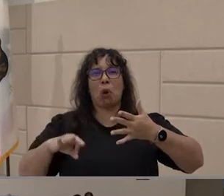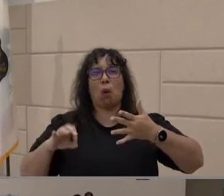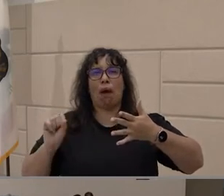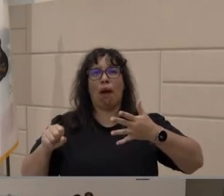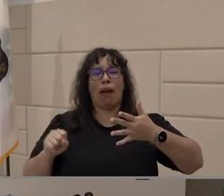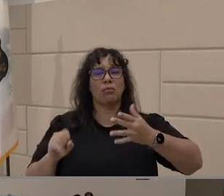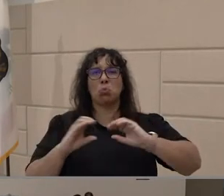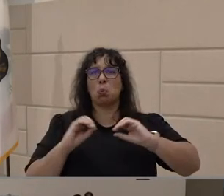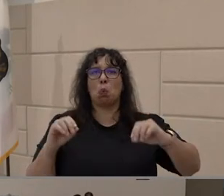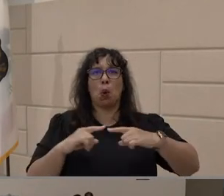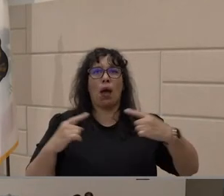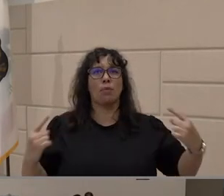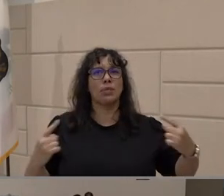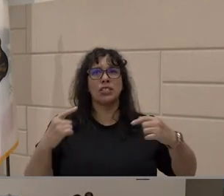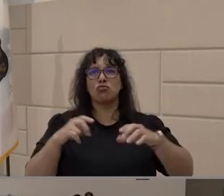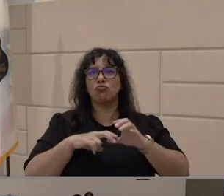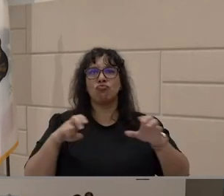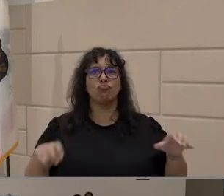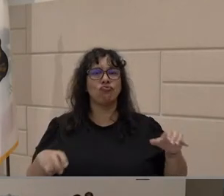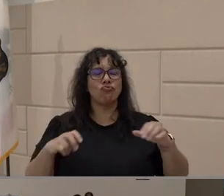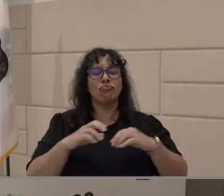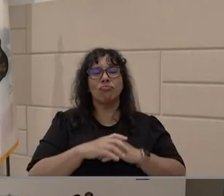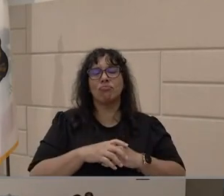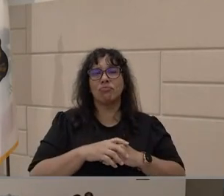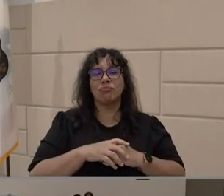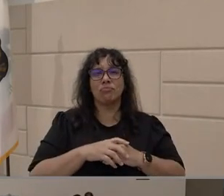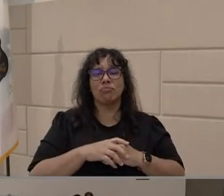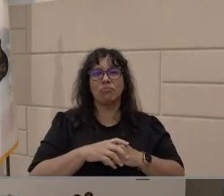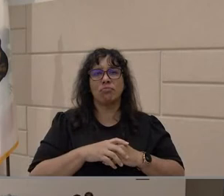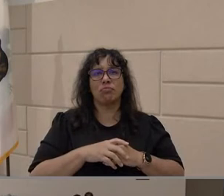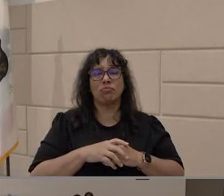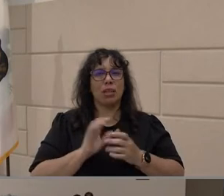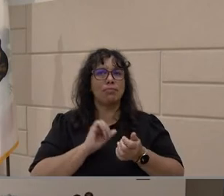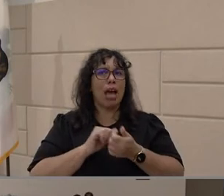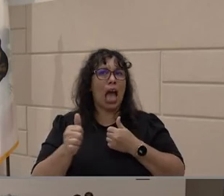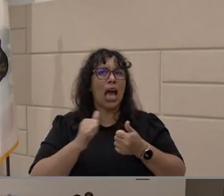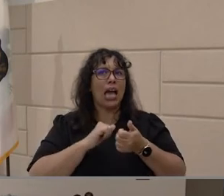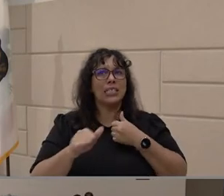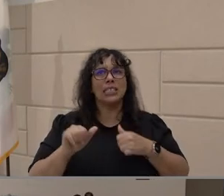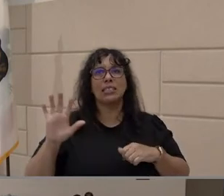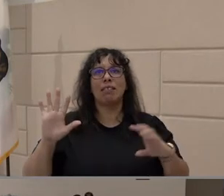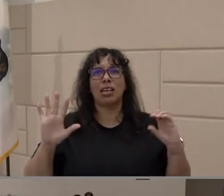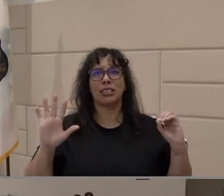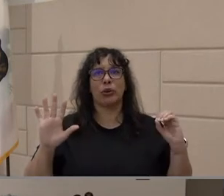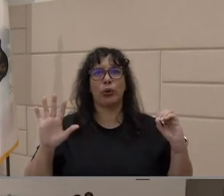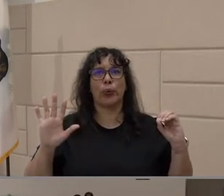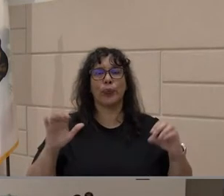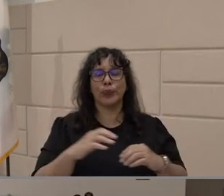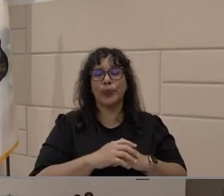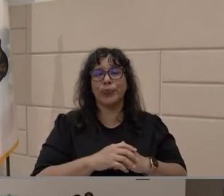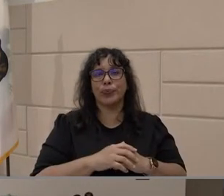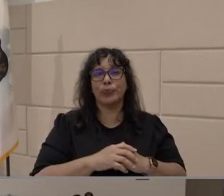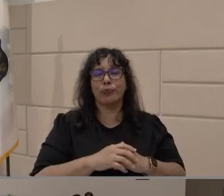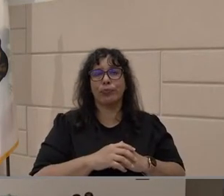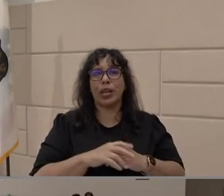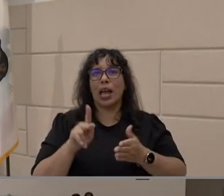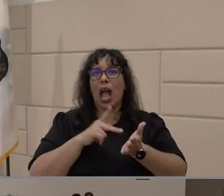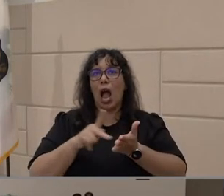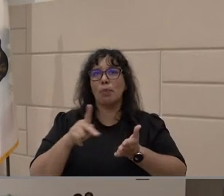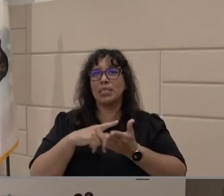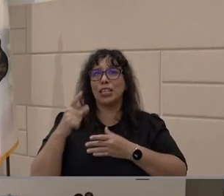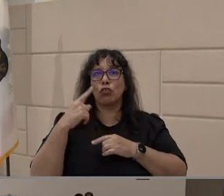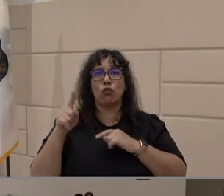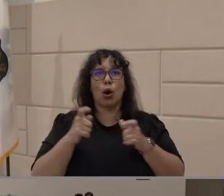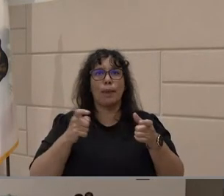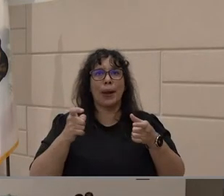ការអមមានការយល់ចំតោះអ្វីទេឬក៏អនុពវិរអ្វីដែរការគ្រប់គ្រងសម្លេង5ទល់នឹង